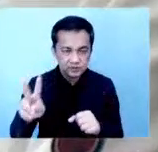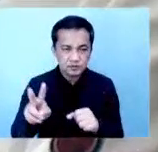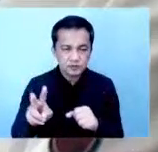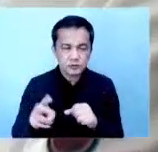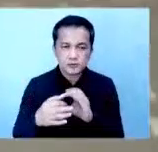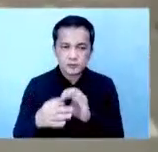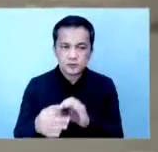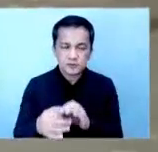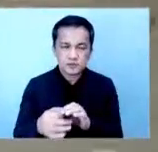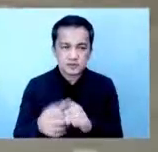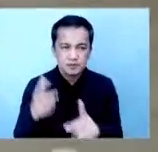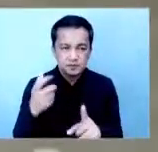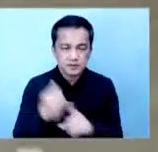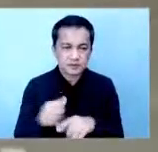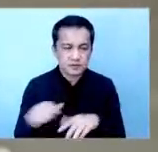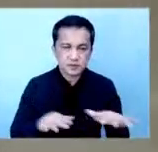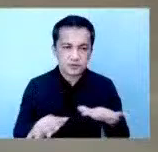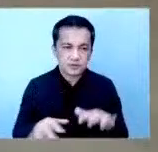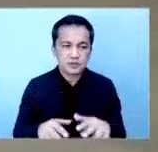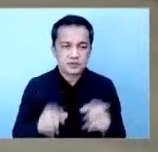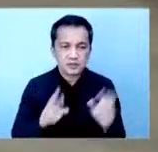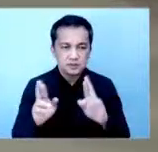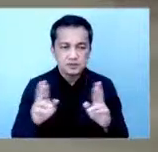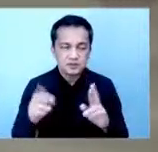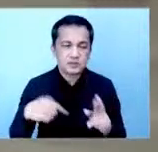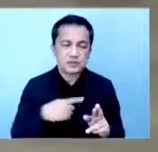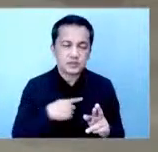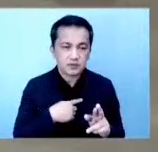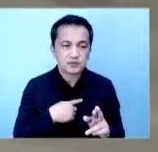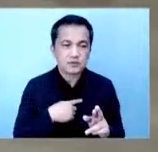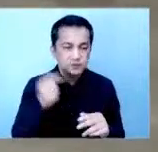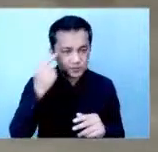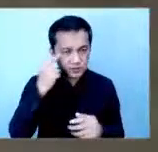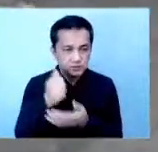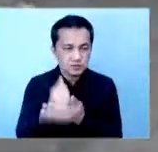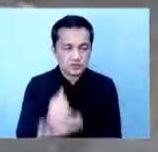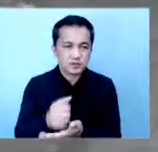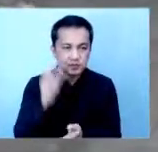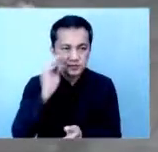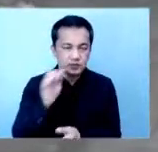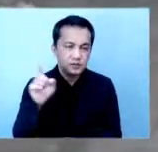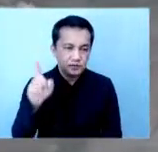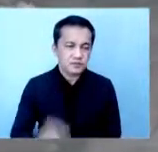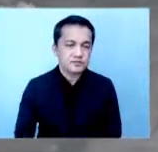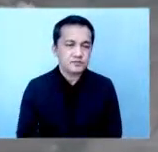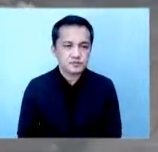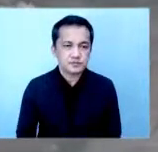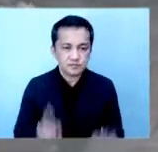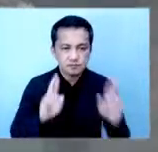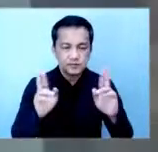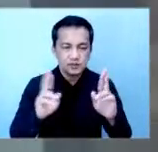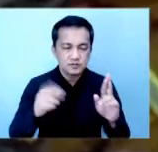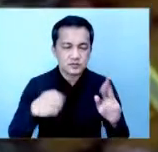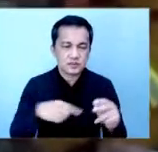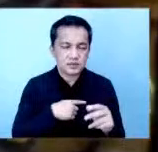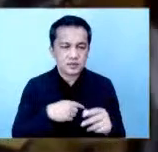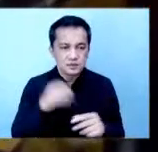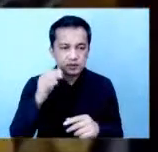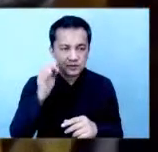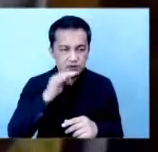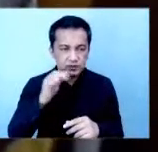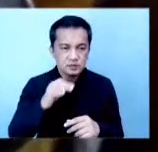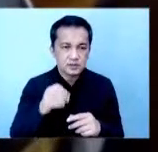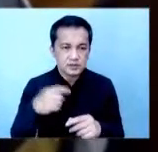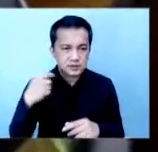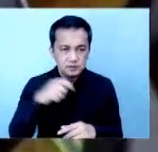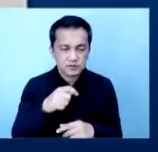lindol sa Taiwan. Nakahanda na raw ang ating pamahalaan na tulungan ang mga Pinoy roon. Naka-alerto rin sa ating mga kababayan sa Taiwan ang Department